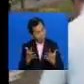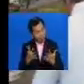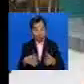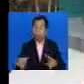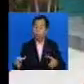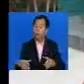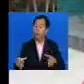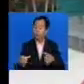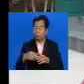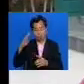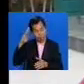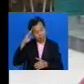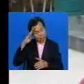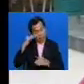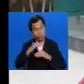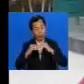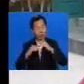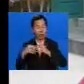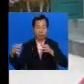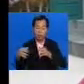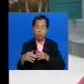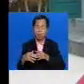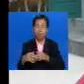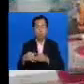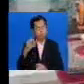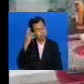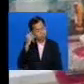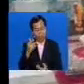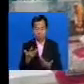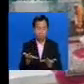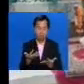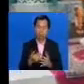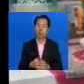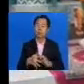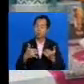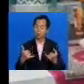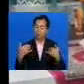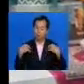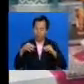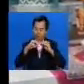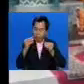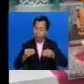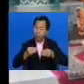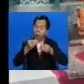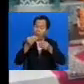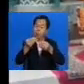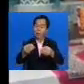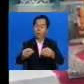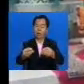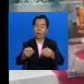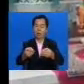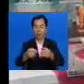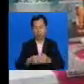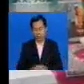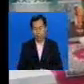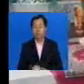ทุกคนต้องนึกถึงผลประโยชน์ของประเทศชาติเป็นหลักส่วนวันนี้ค่ะมีพิธีวางพวงมาลาในงานเยี่ยมสถานฝังศพและทำบุญอุทิศส่ว